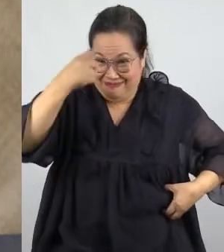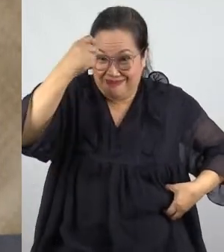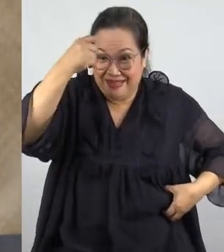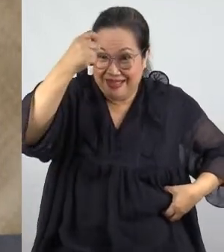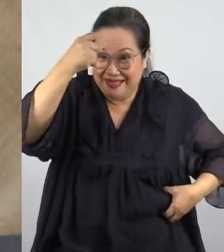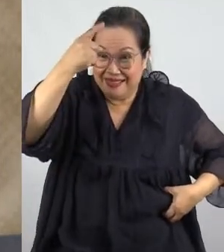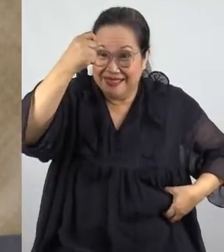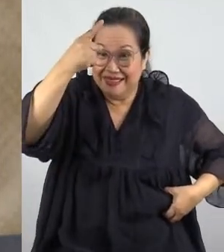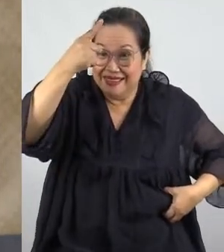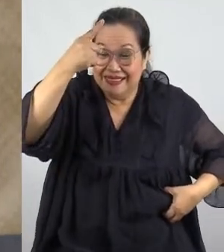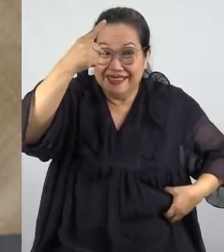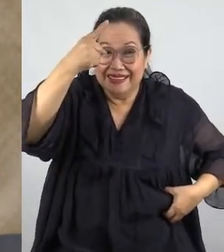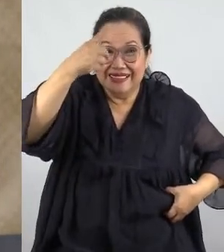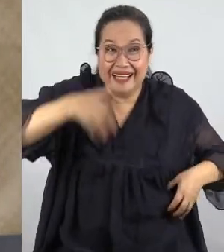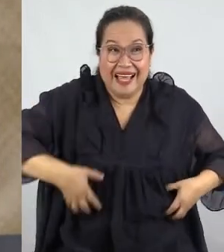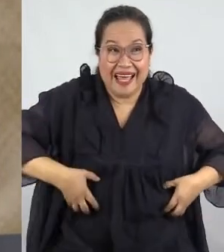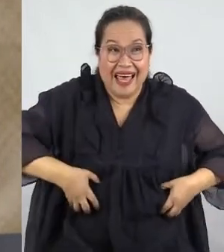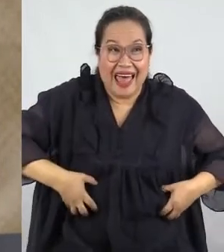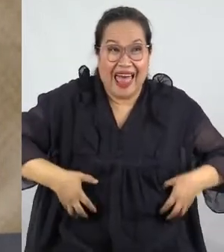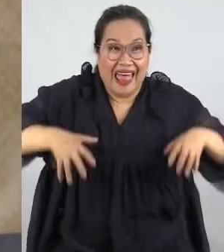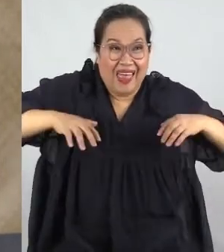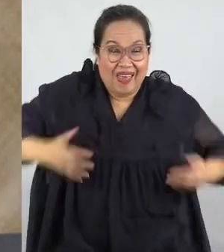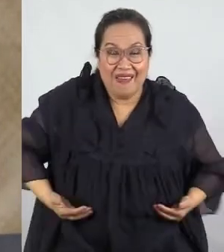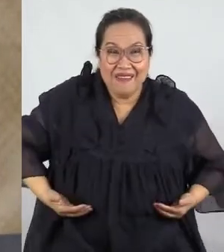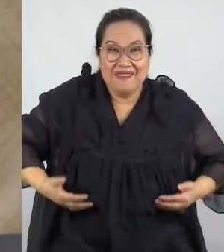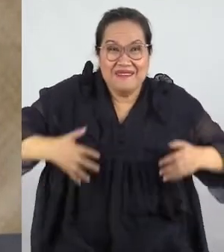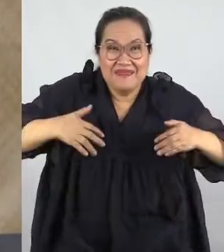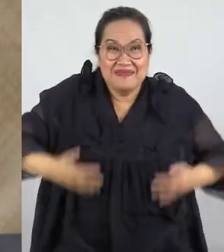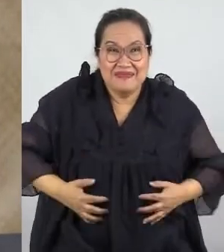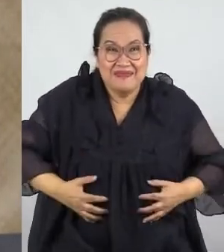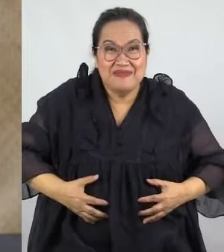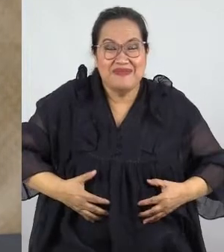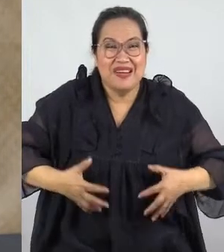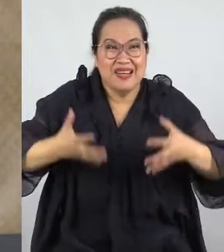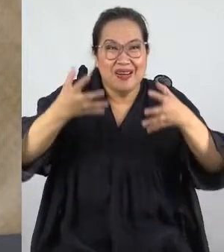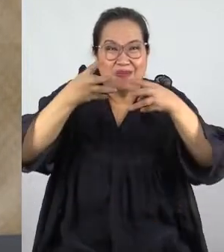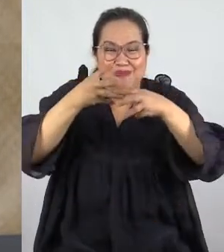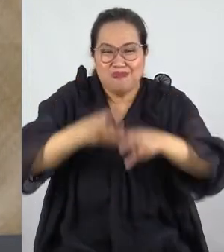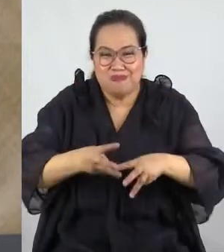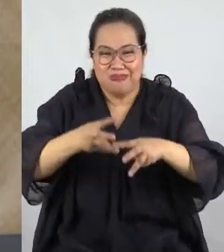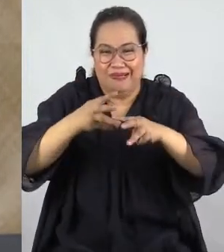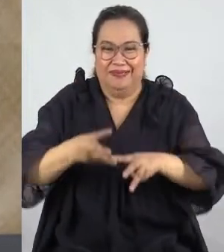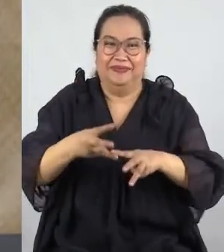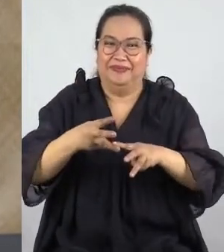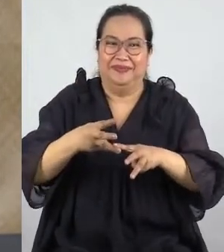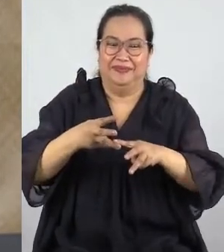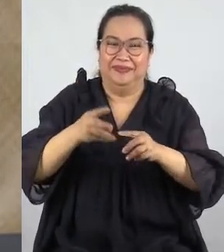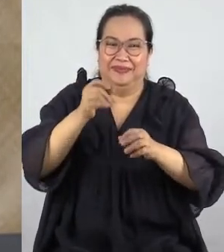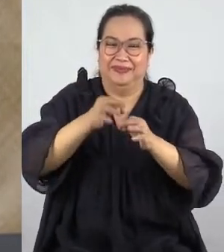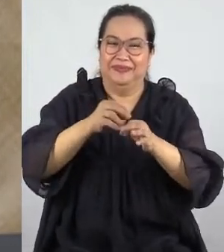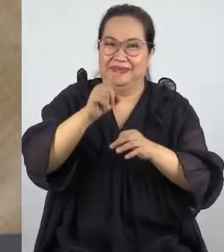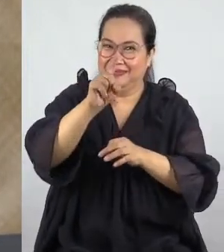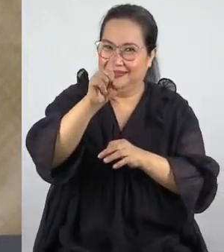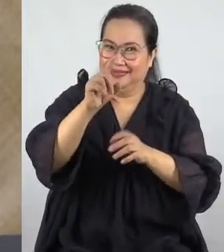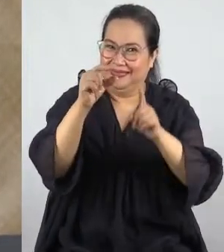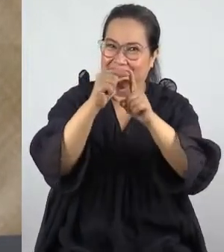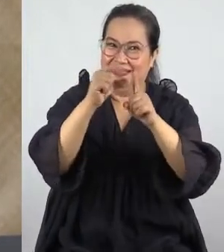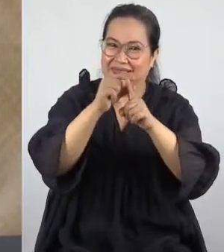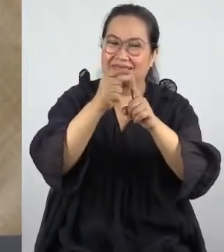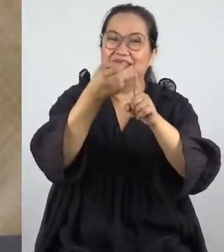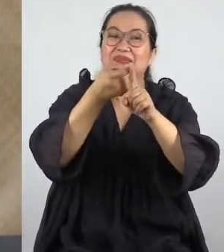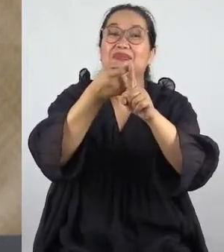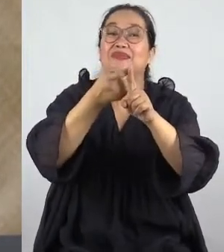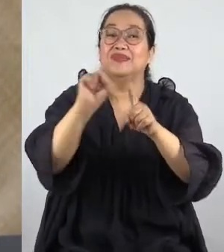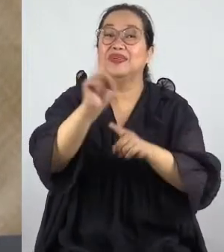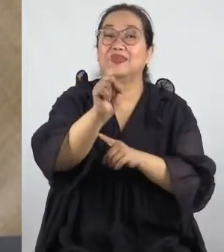yan. Bilbil. Excess flesh. Yung ongkos po, ang root word ng